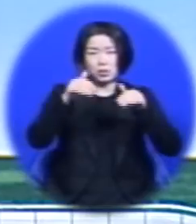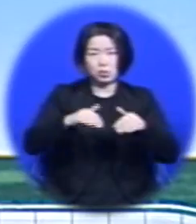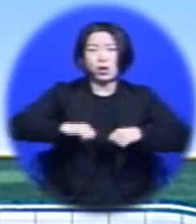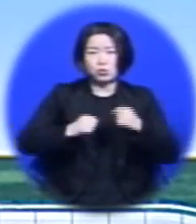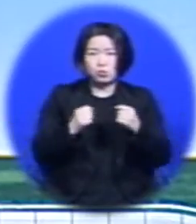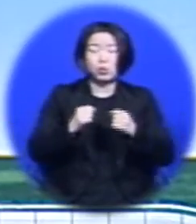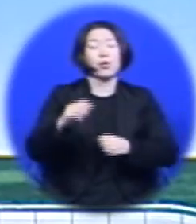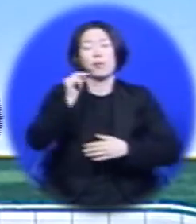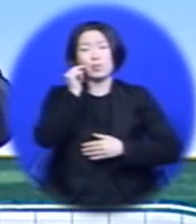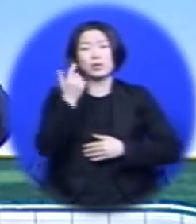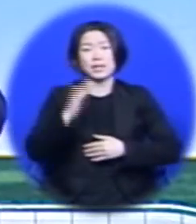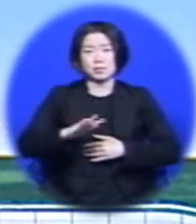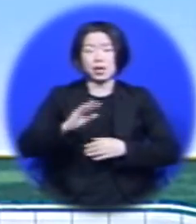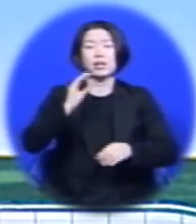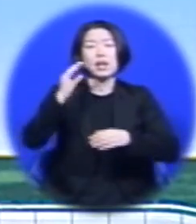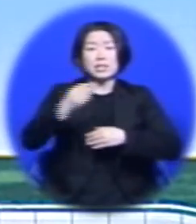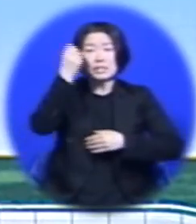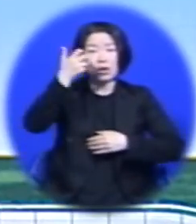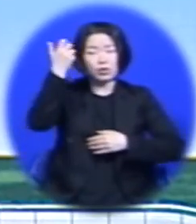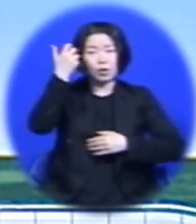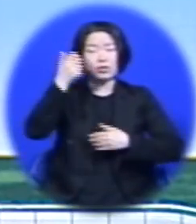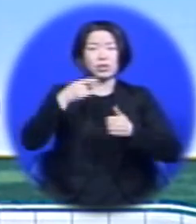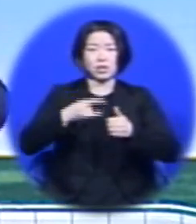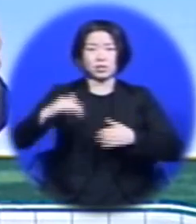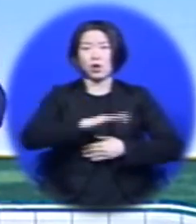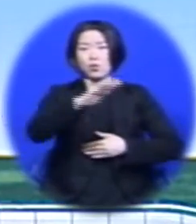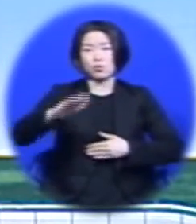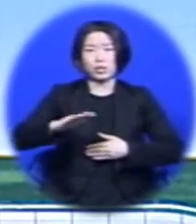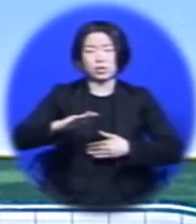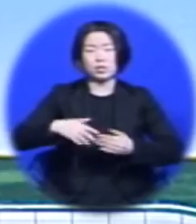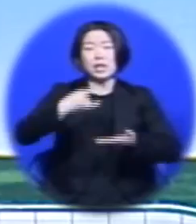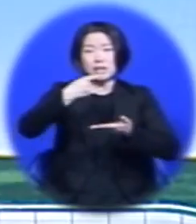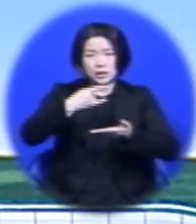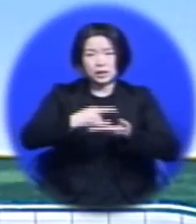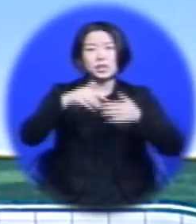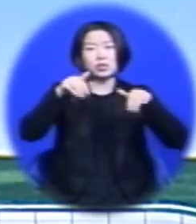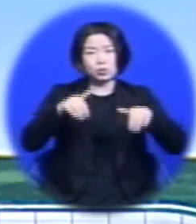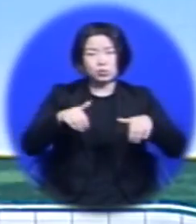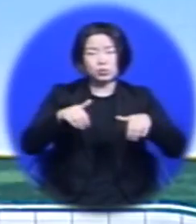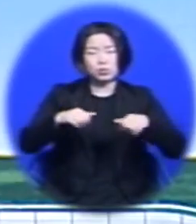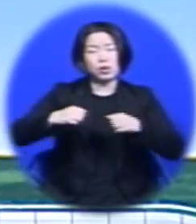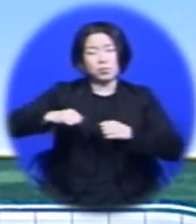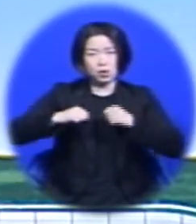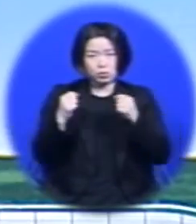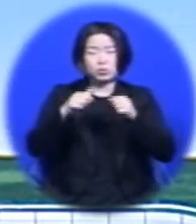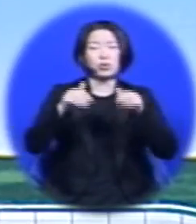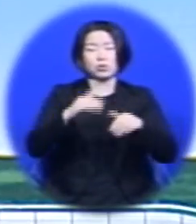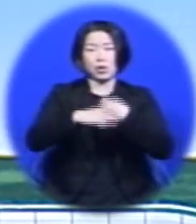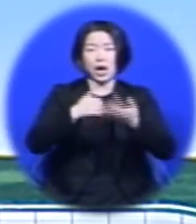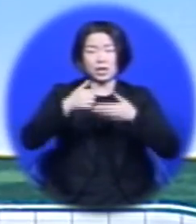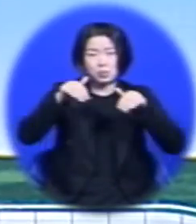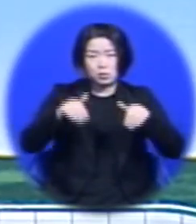없어도 성령께서 우리를 의해 종 되고 순종의 종이 되고 하나님의 종이 되도록 만들어